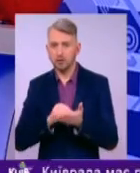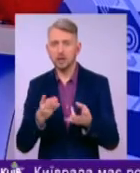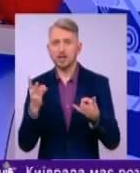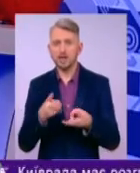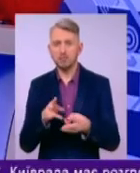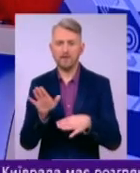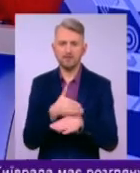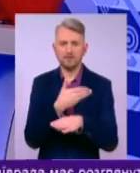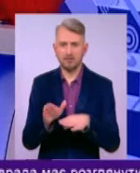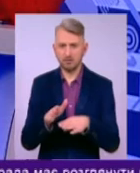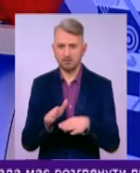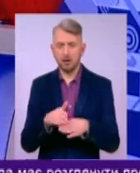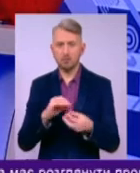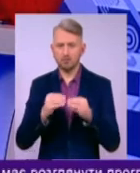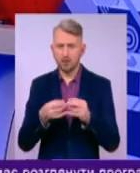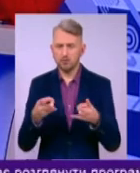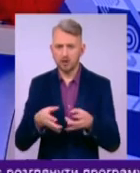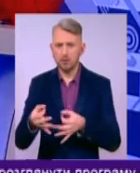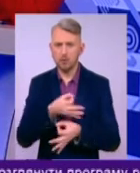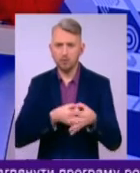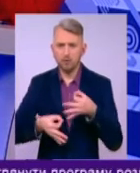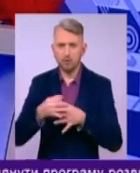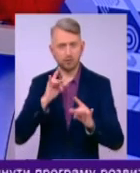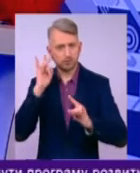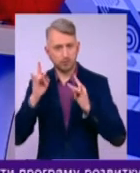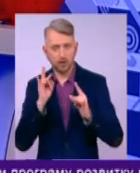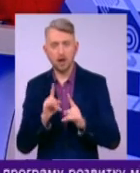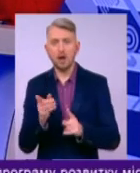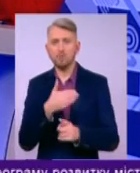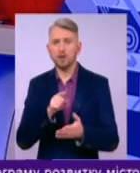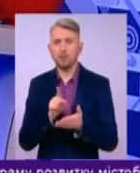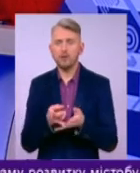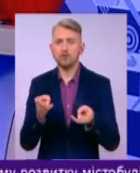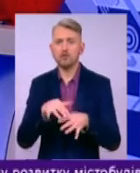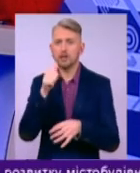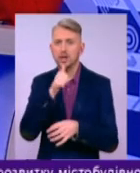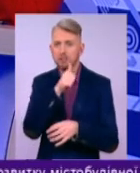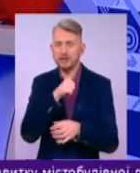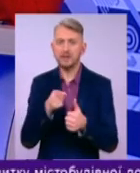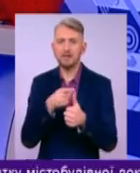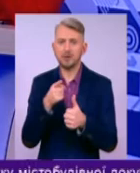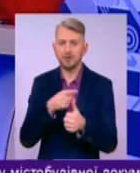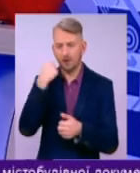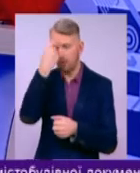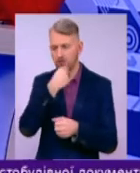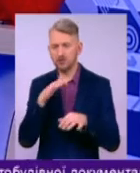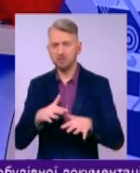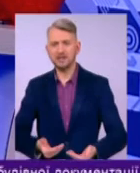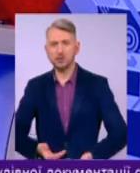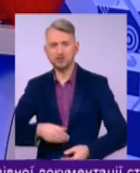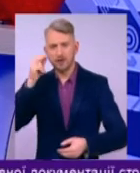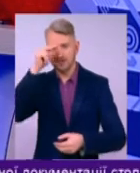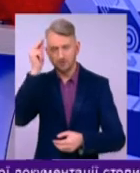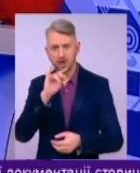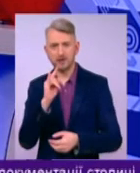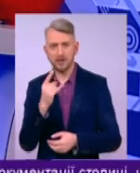від котлет, проблему треба обговорювати, в набат бити. Водночас ми повинні лишати в таємниці імена, як ви сказали, обличчя, місце проживання, навчання дитини